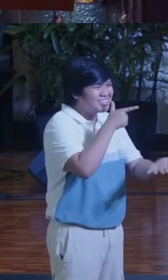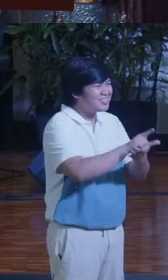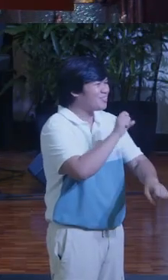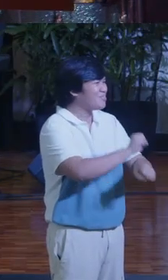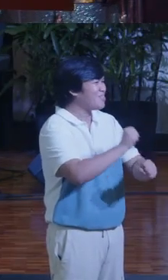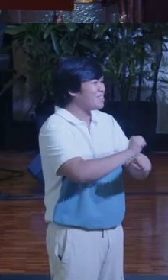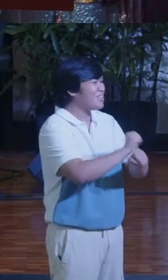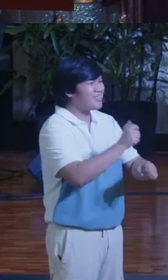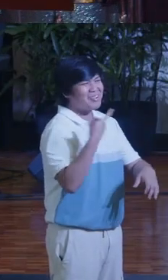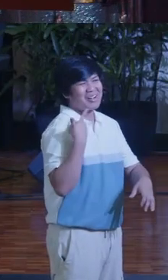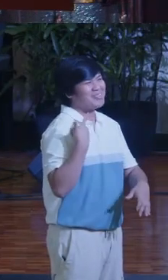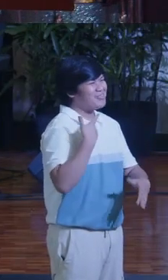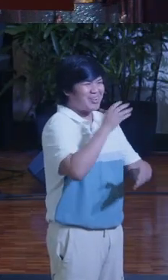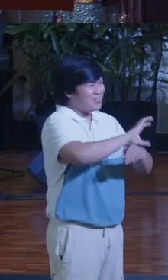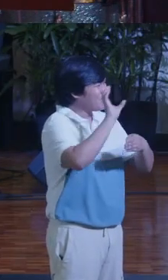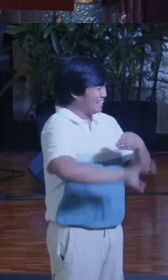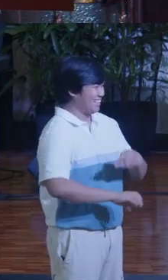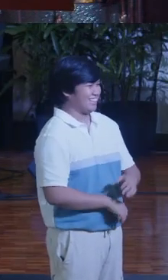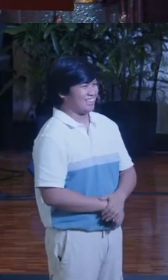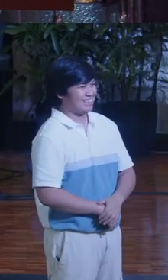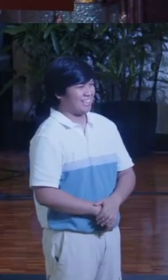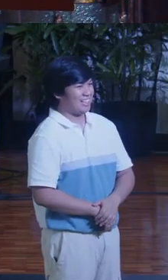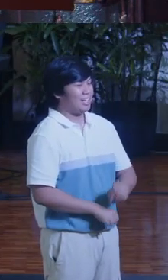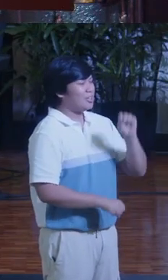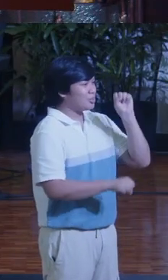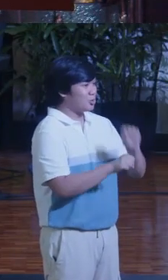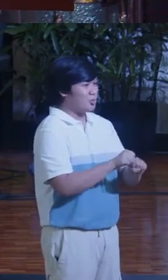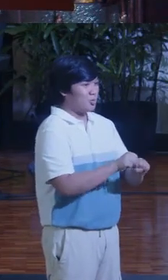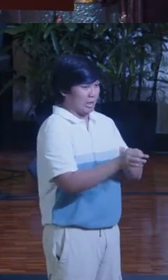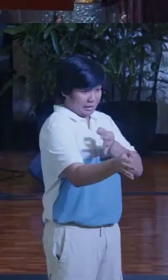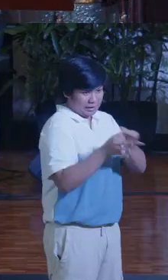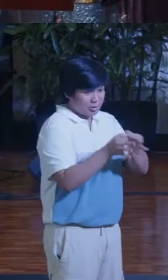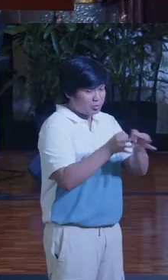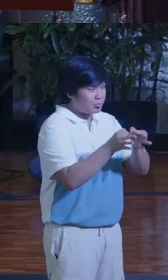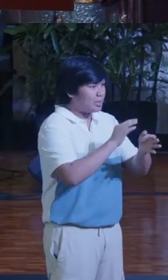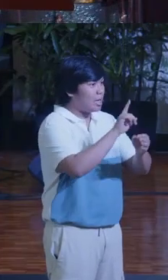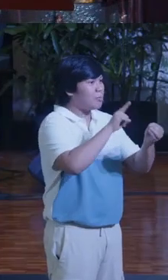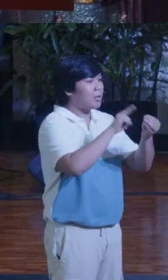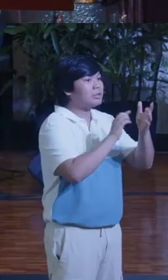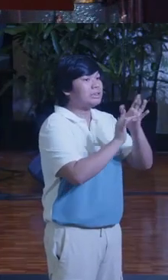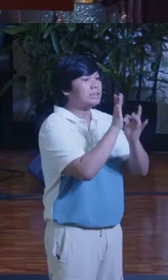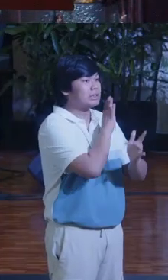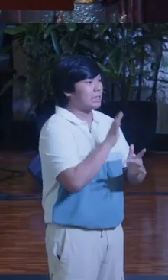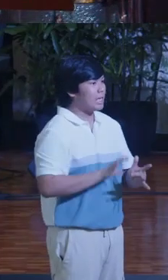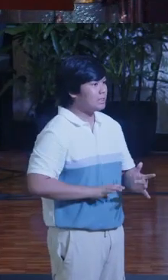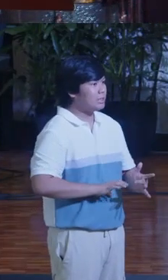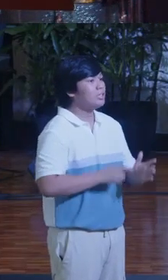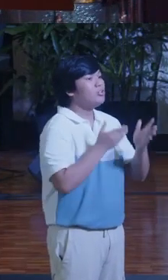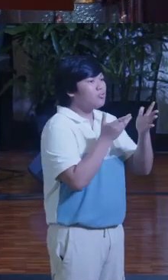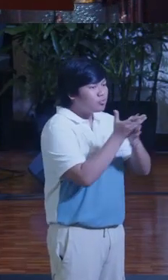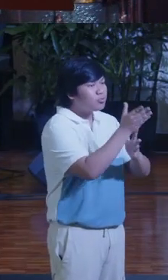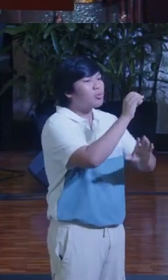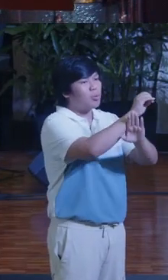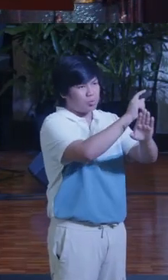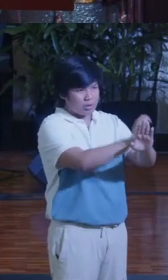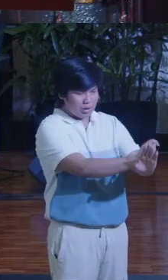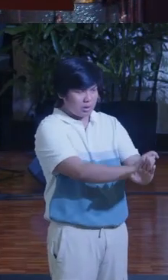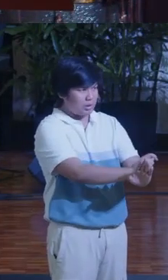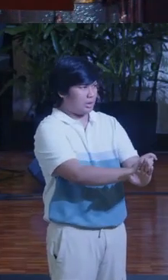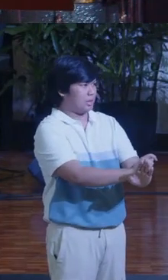nilang scriptures ay Old Testament scriptures. Kaya naituro na nila dito sa mga